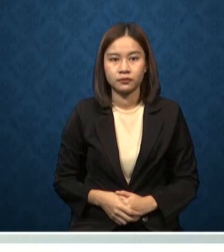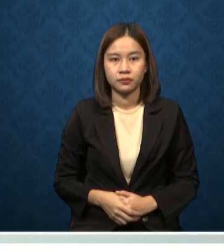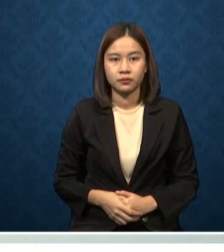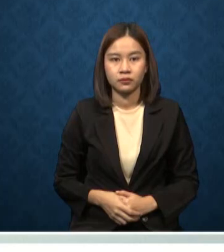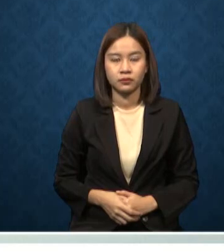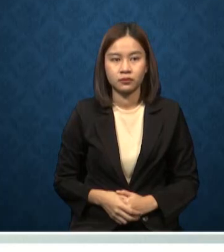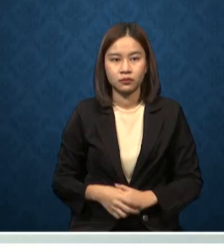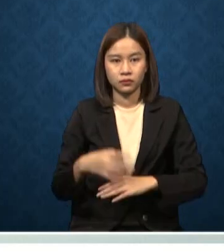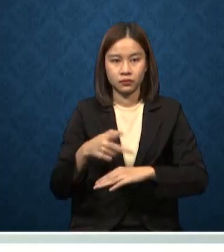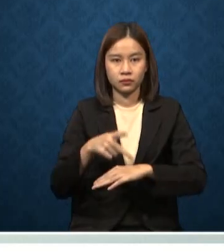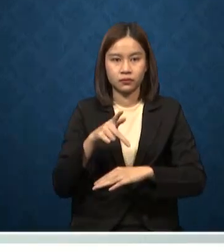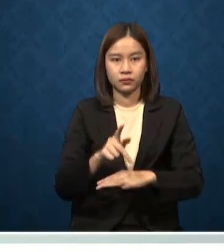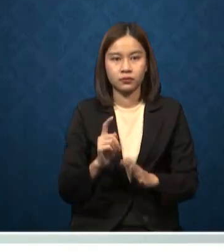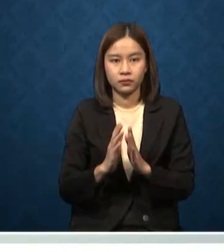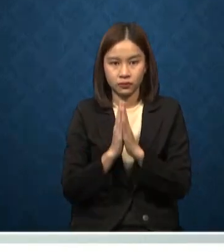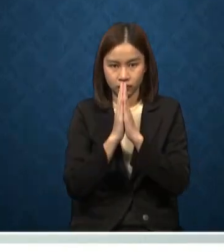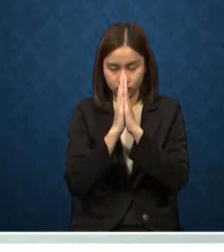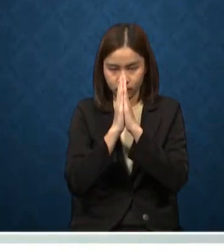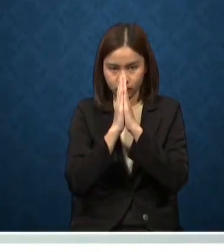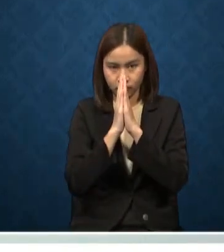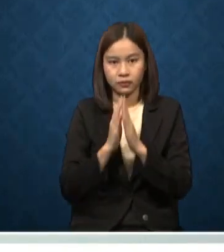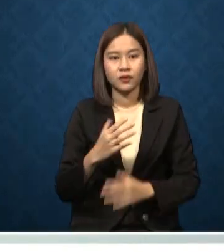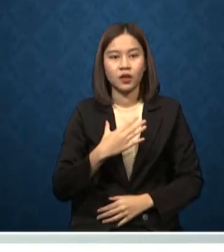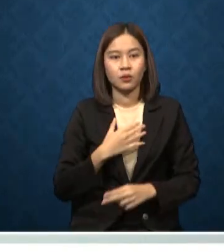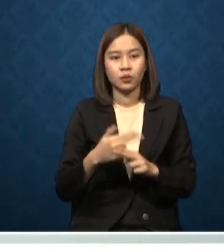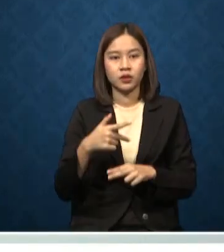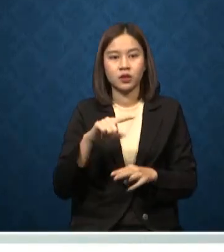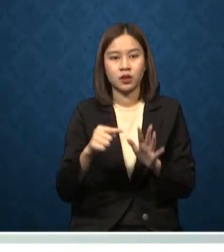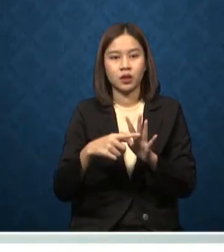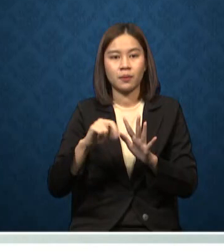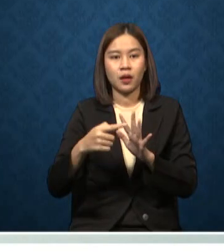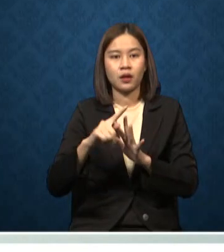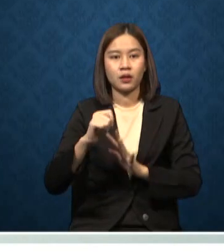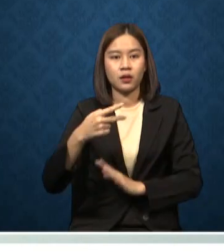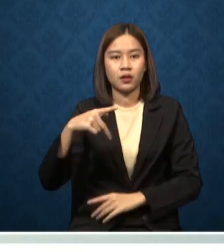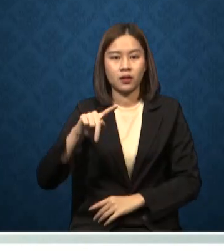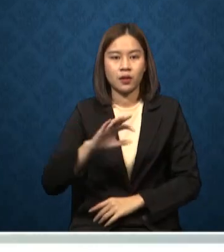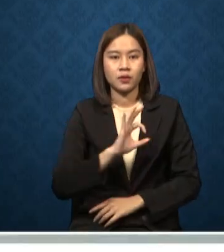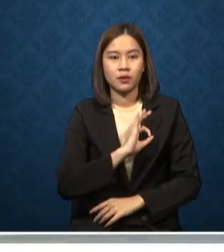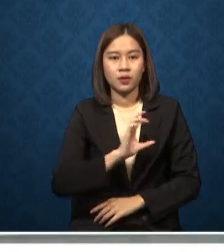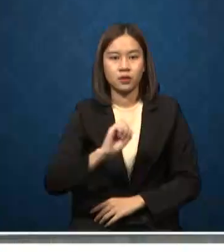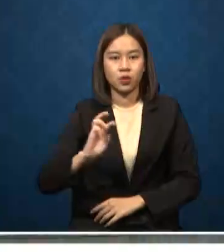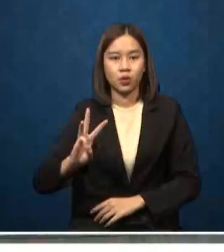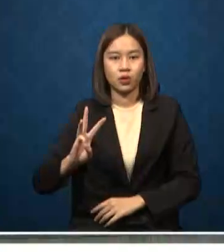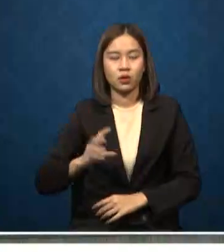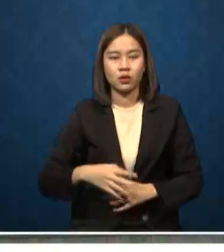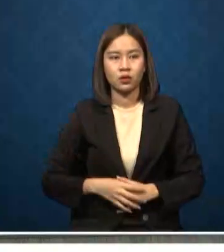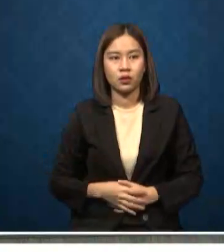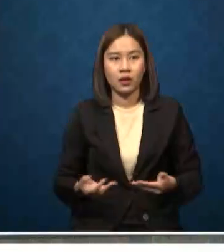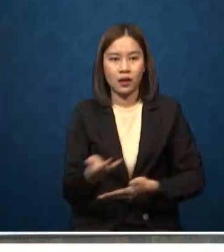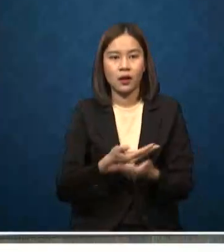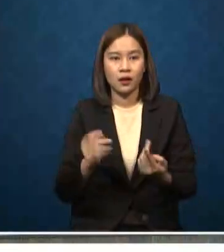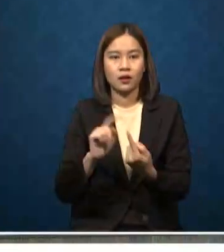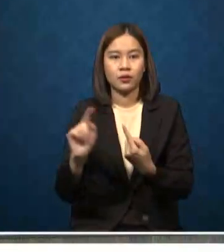กับเรียนท่านประธานวุฒิสภาที่เคารพกับผมนายปานเทพกล้านรงค์ลานสมาชิกวุฒิสภาขอหารือเ